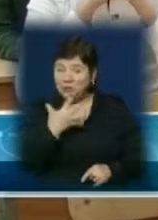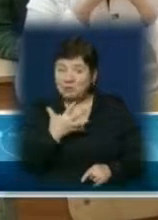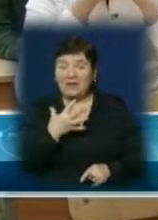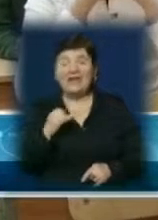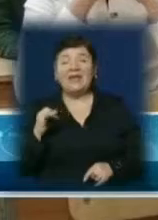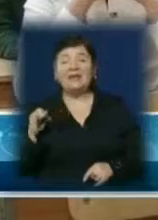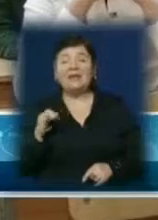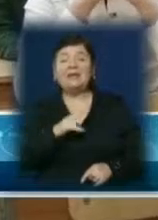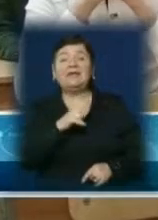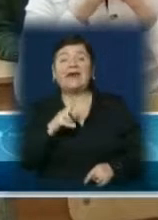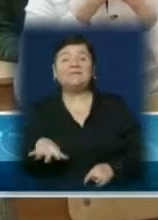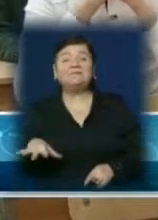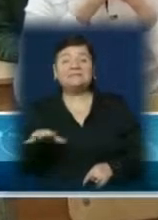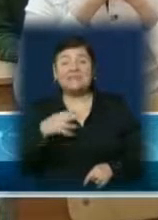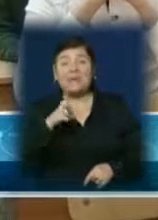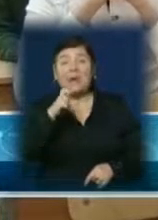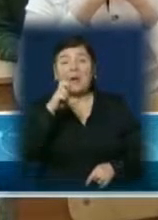зовсім іншого рівня, ніж